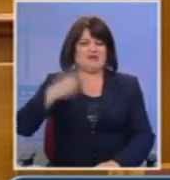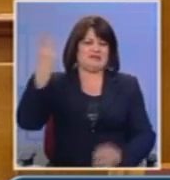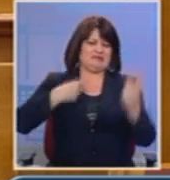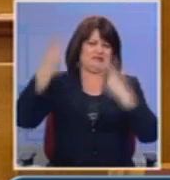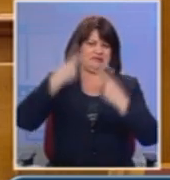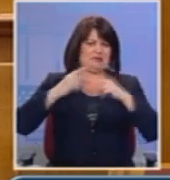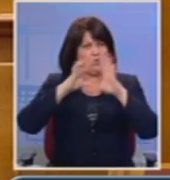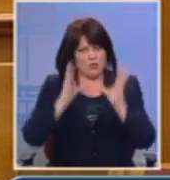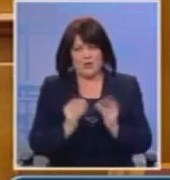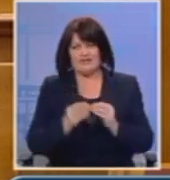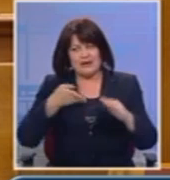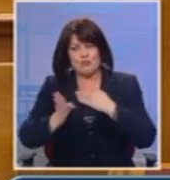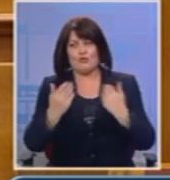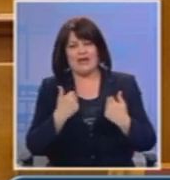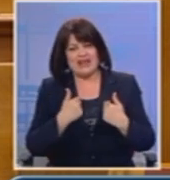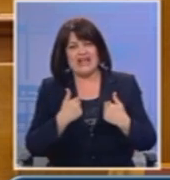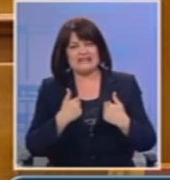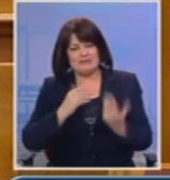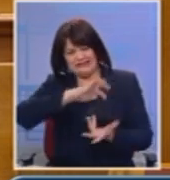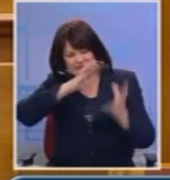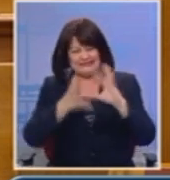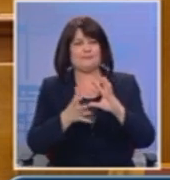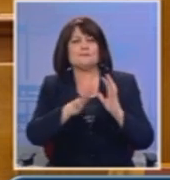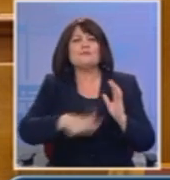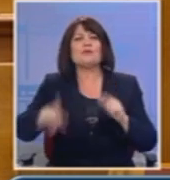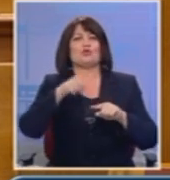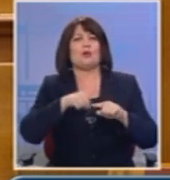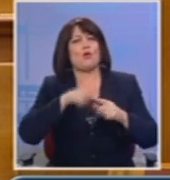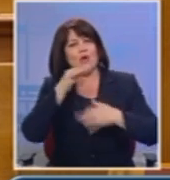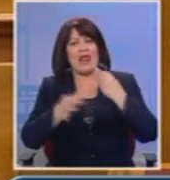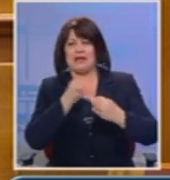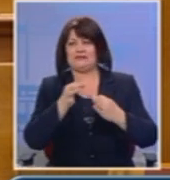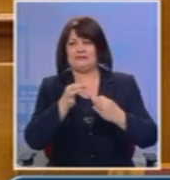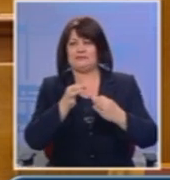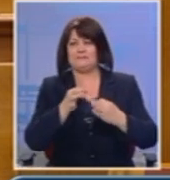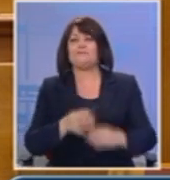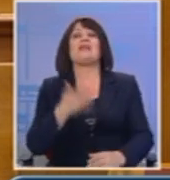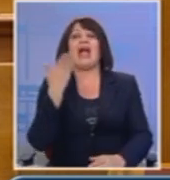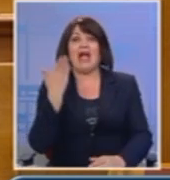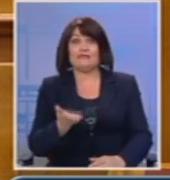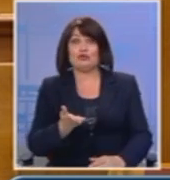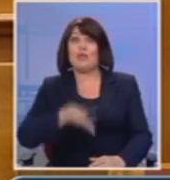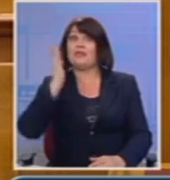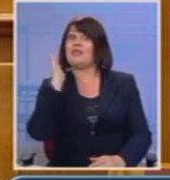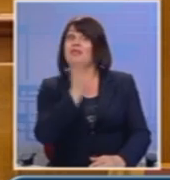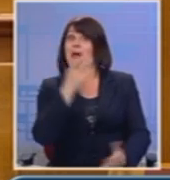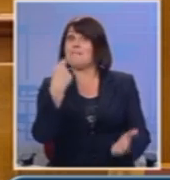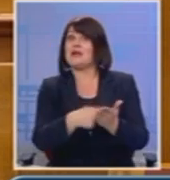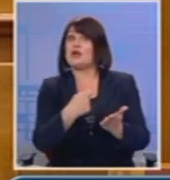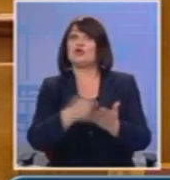λδ τα έχετε αλλοιώσει στη συνείδηση του ελληνικού λαού αυτό θα πληρωθεί